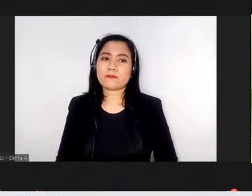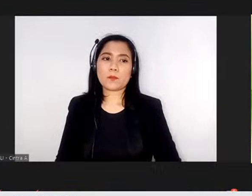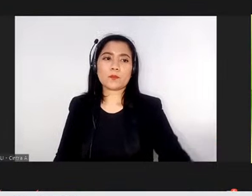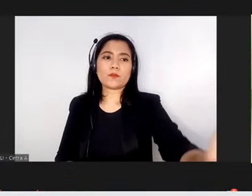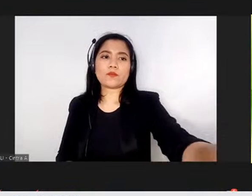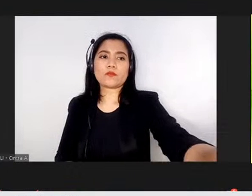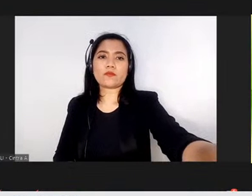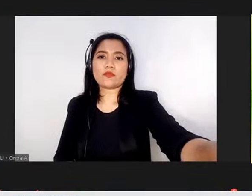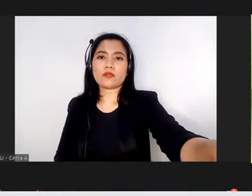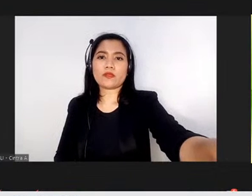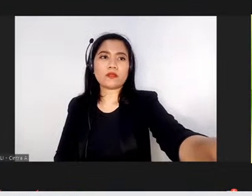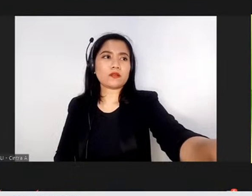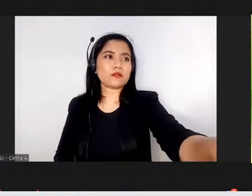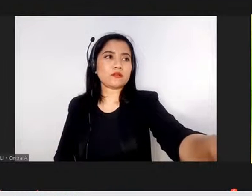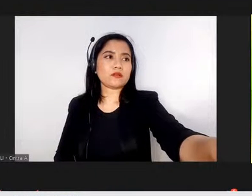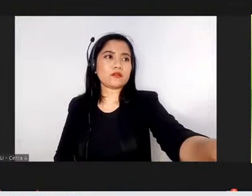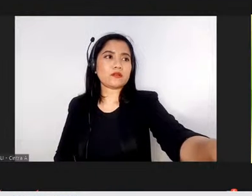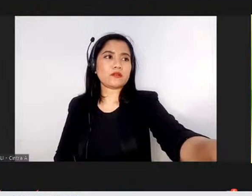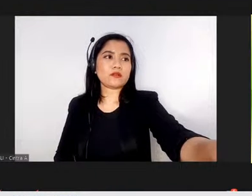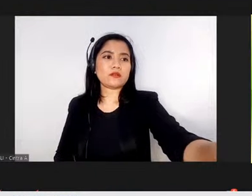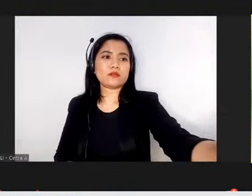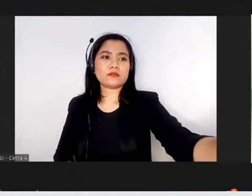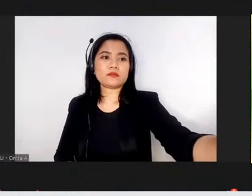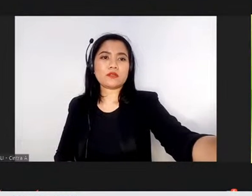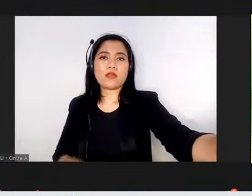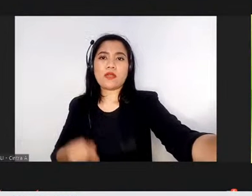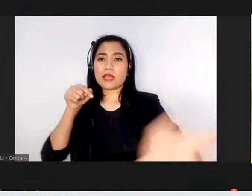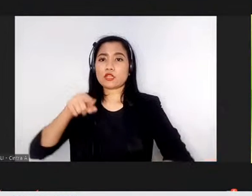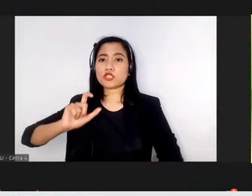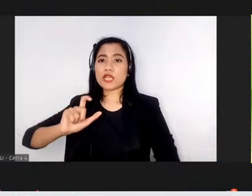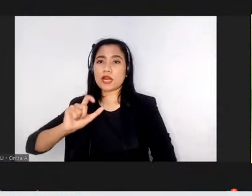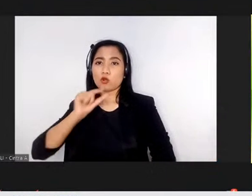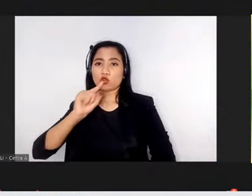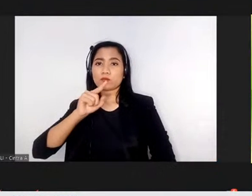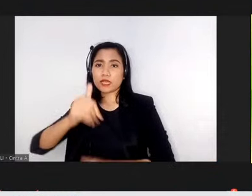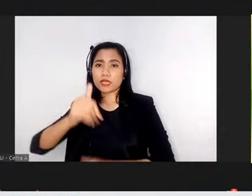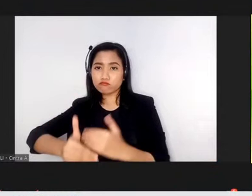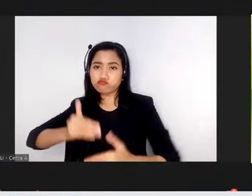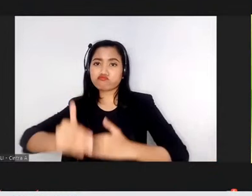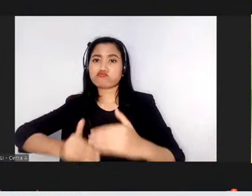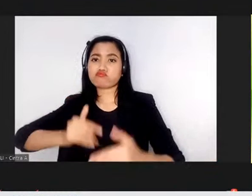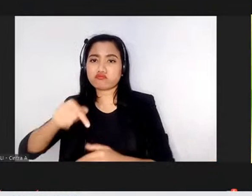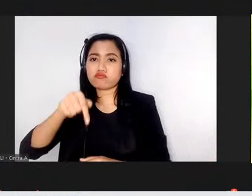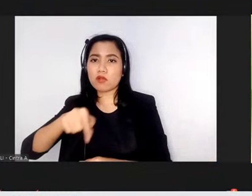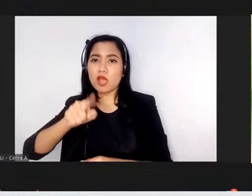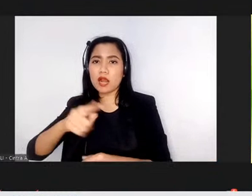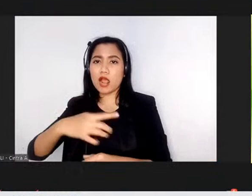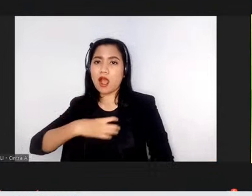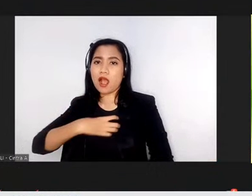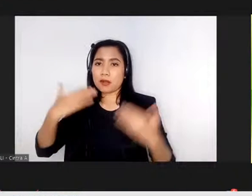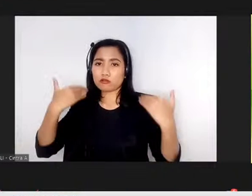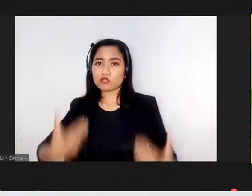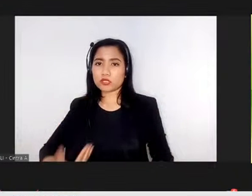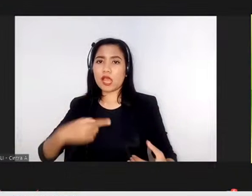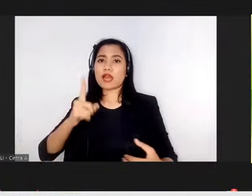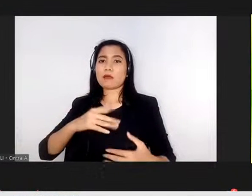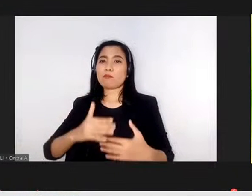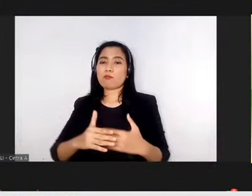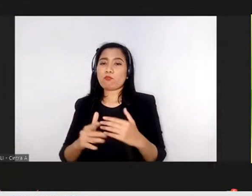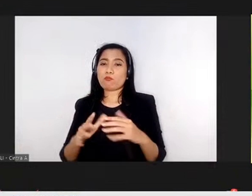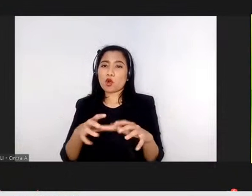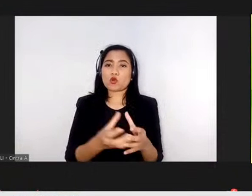pembiayaan yang berkelanjutan menjadi salah satu cara yang bisa memberikan dampak terhadap ak manusia produk insentif untuk mempercepat